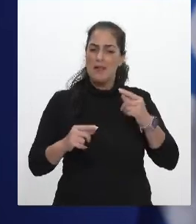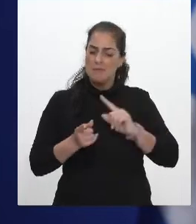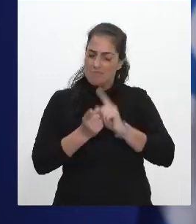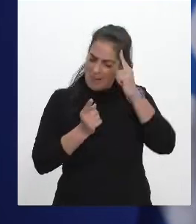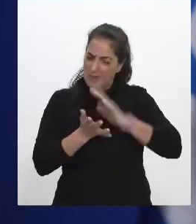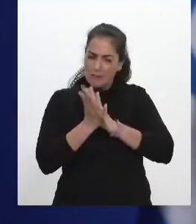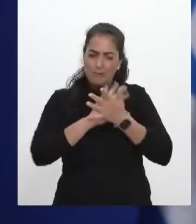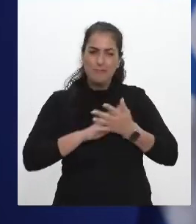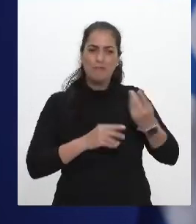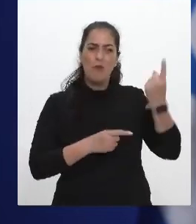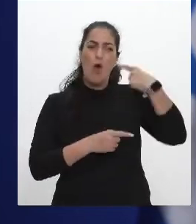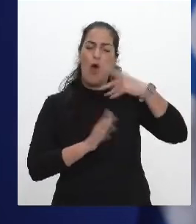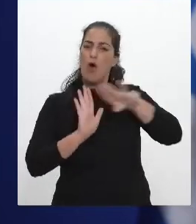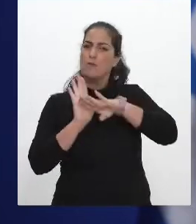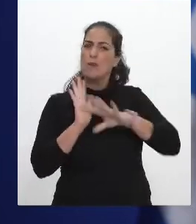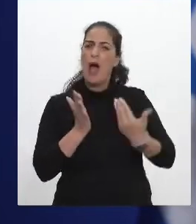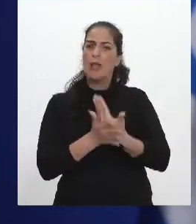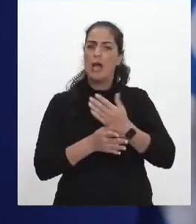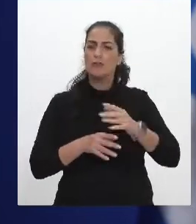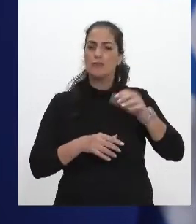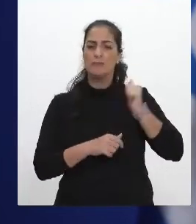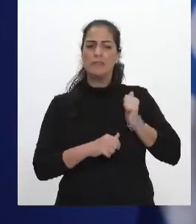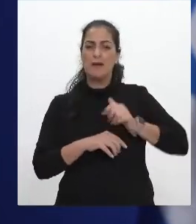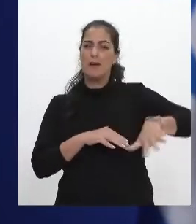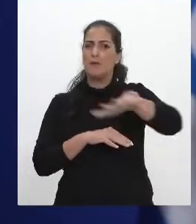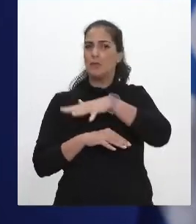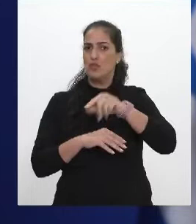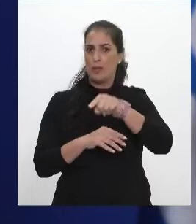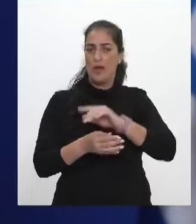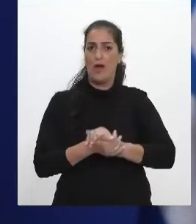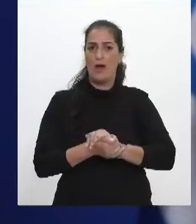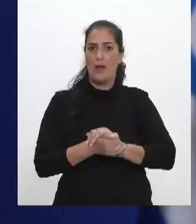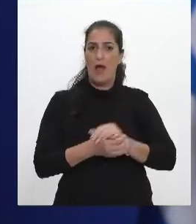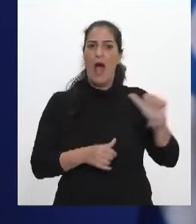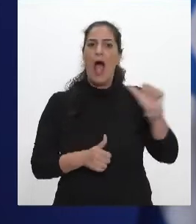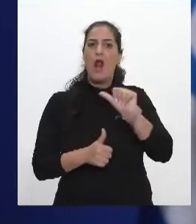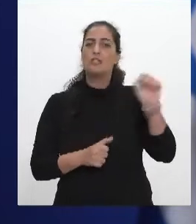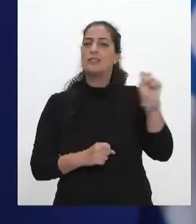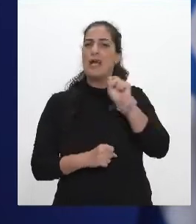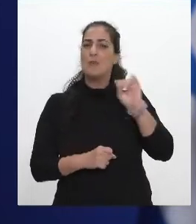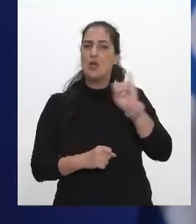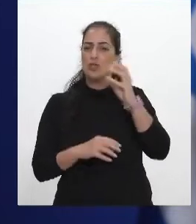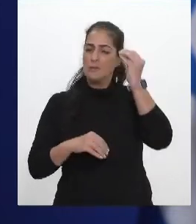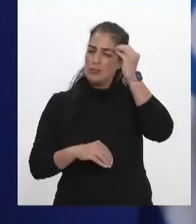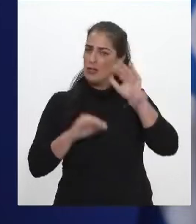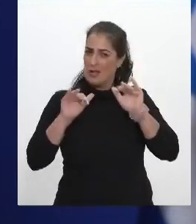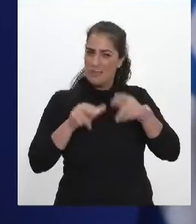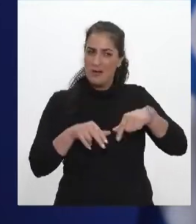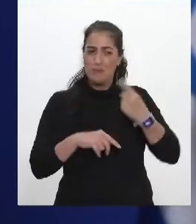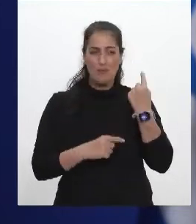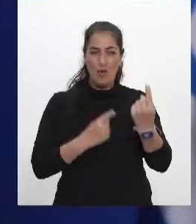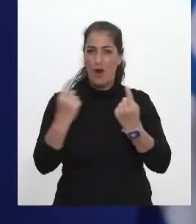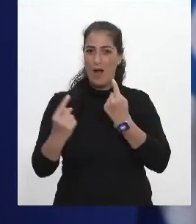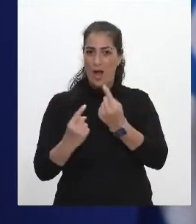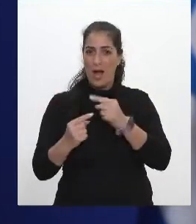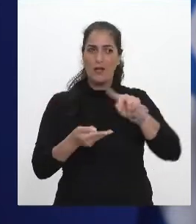להנחיות מידיות לכוחות בשטח אלון סמר ויותם זכרונם לברכה כל אחד מהם